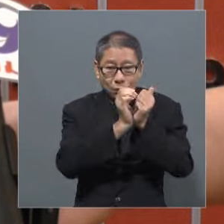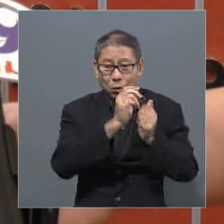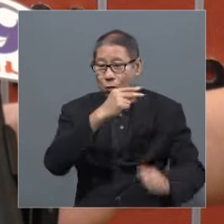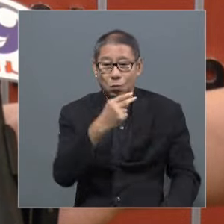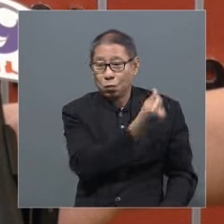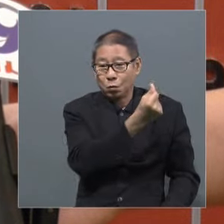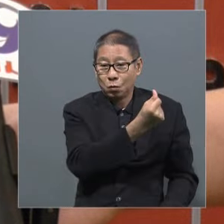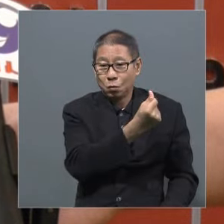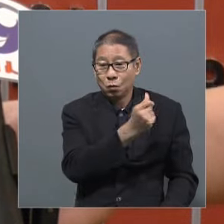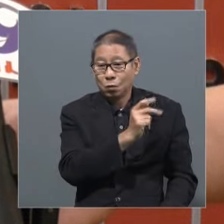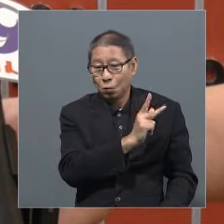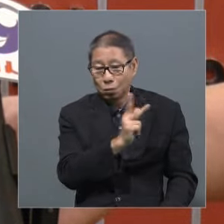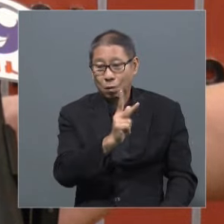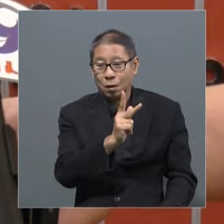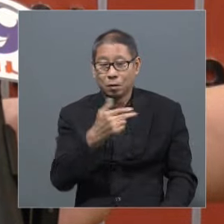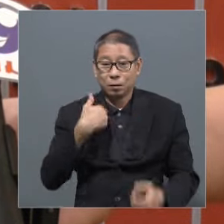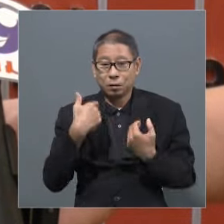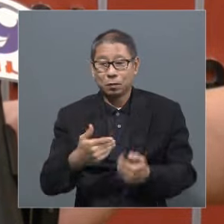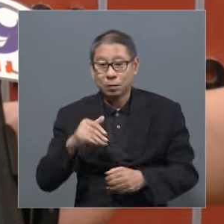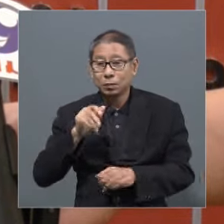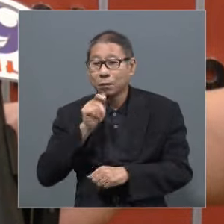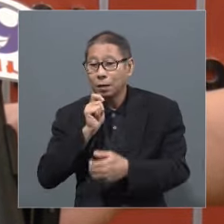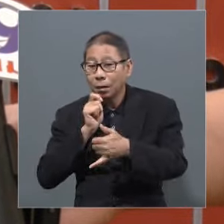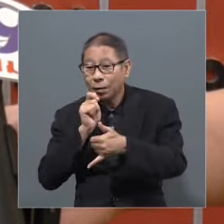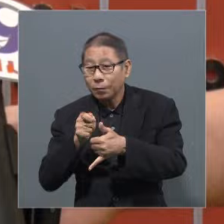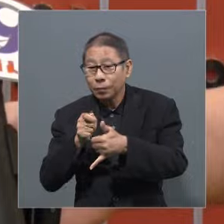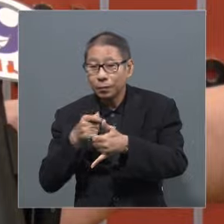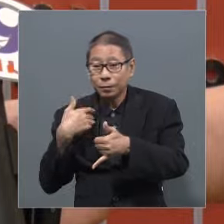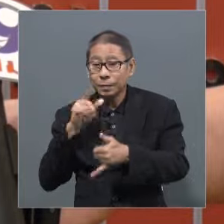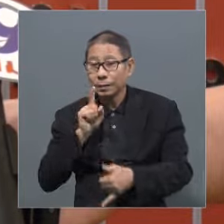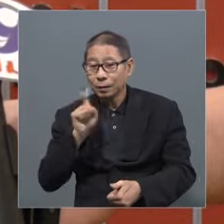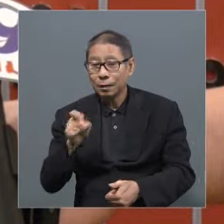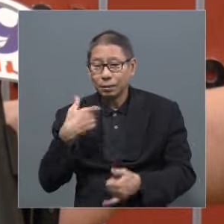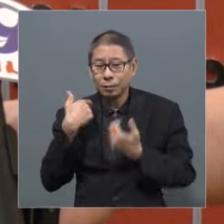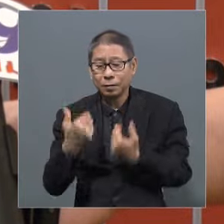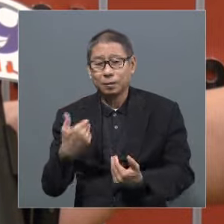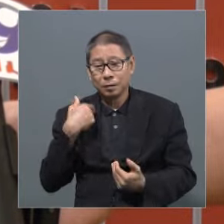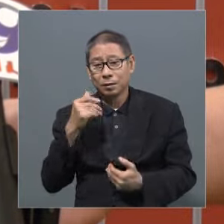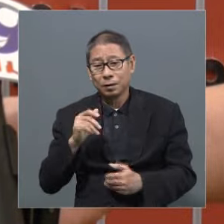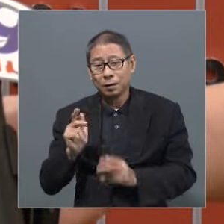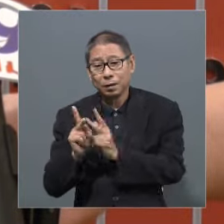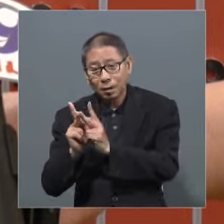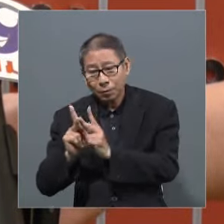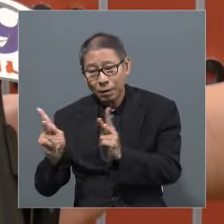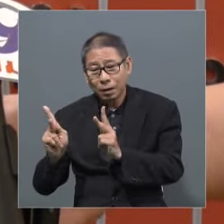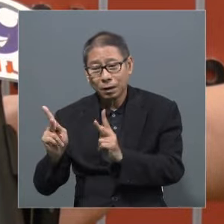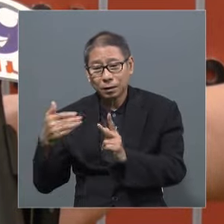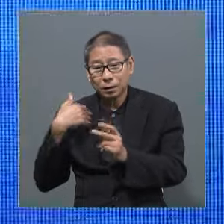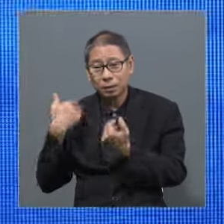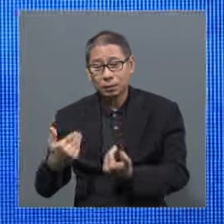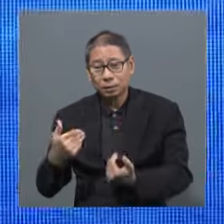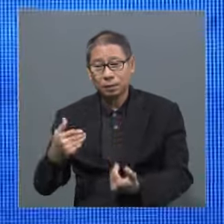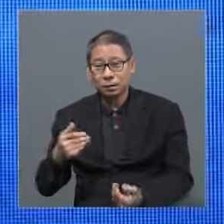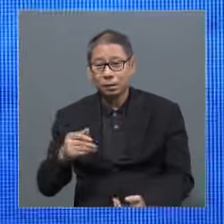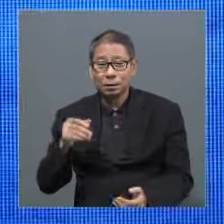กว่ากรณีอื่นนะสื่อมวลชนเนี่ยก็เลยถามถึงการเข้าให้ข้อมูลกับทางคณะกรรมการตรวจสอบข้อเท็จจริงและข้อกฎหมายกรณี